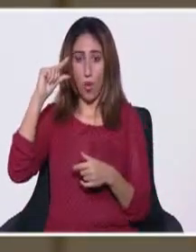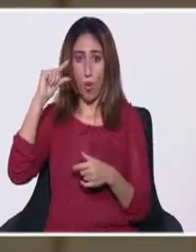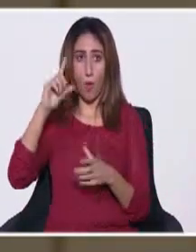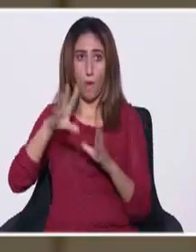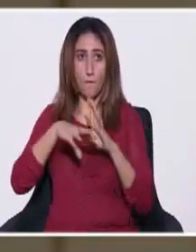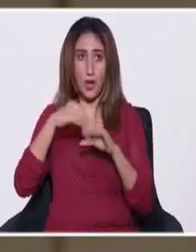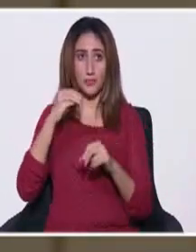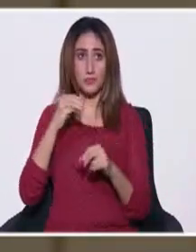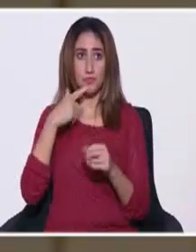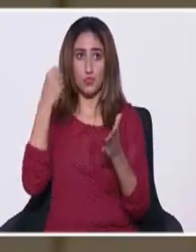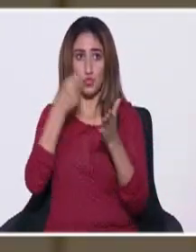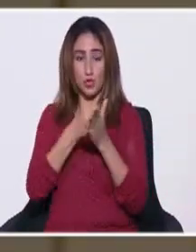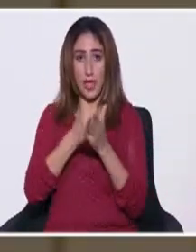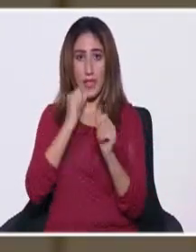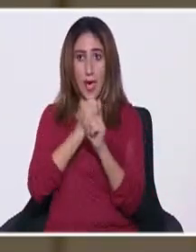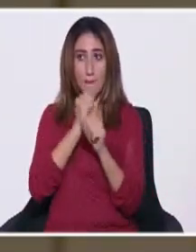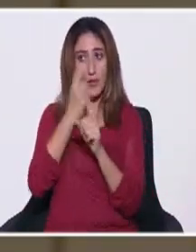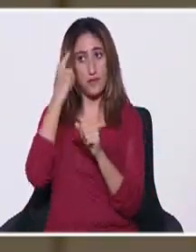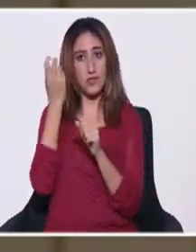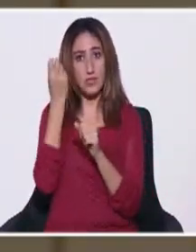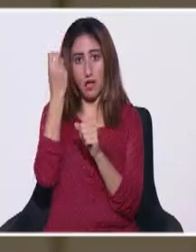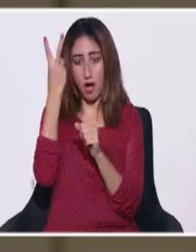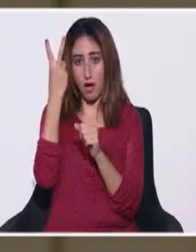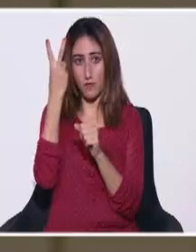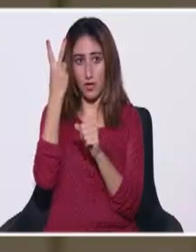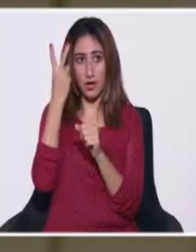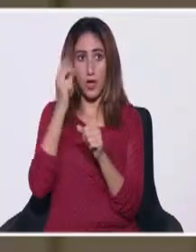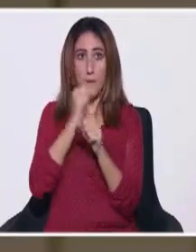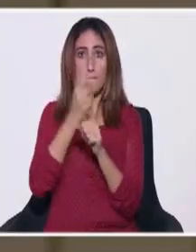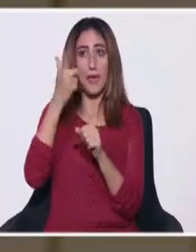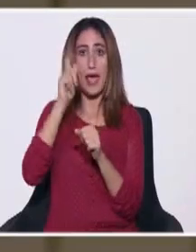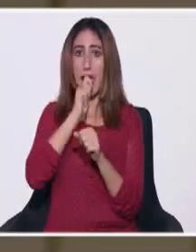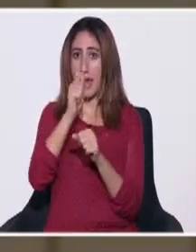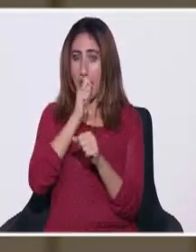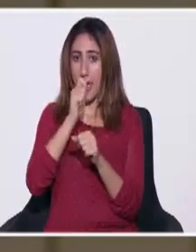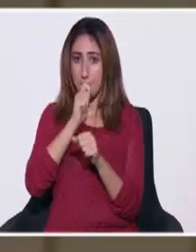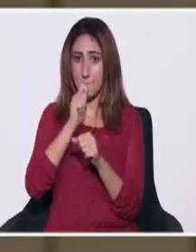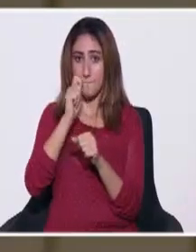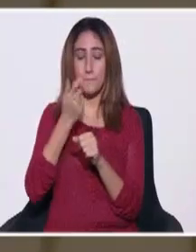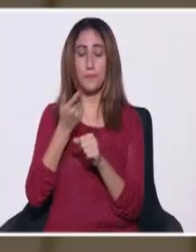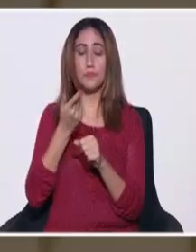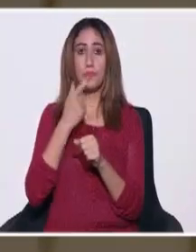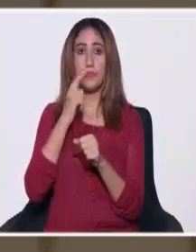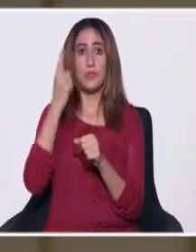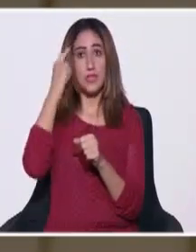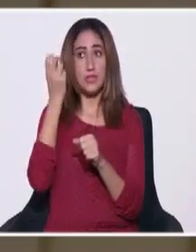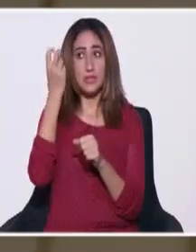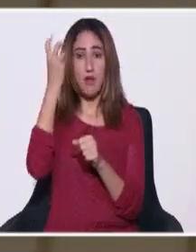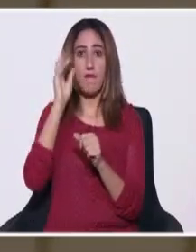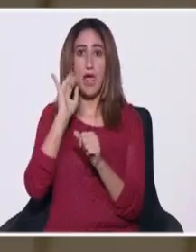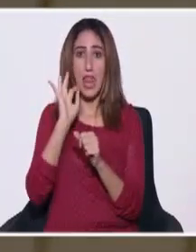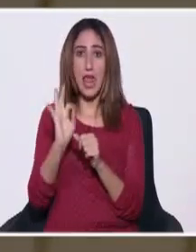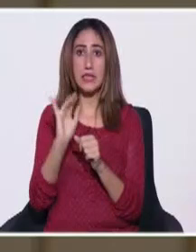كلهم تقريبا بيشتغلوا في مجال الثقافه، وجزء منهم كمان بيشتغل في الاعلام، ودور الثقافه والاعلام رئيسي ويمكن